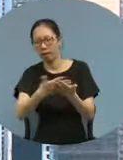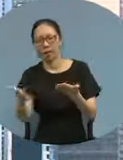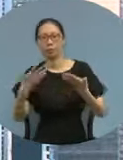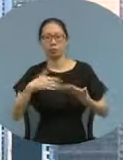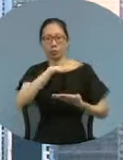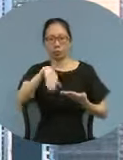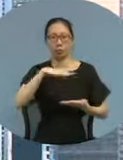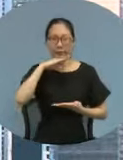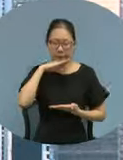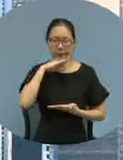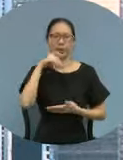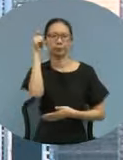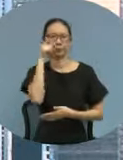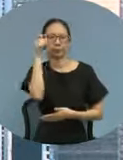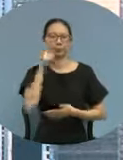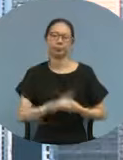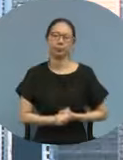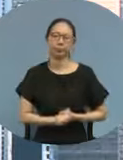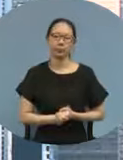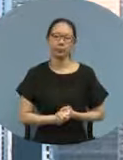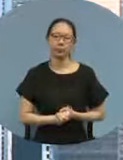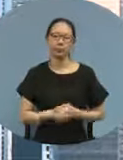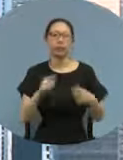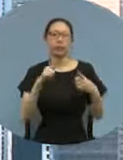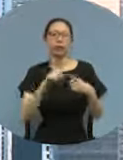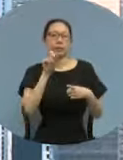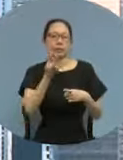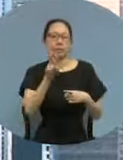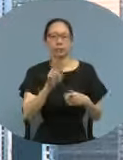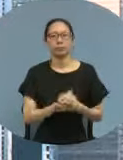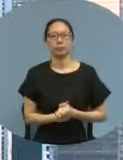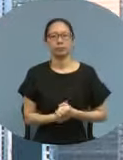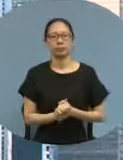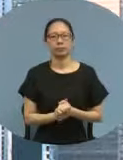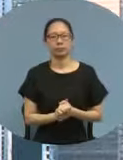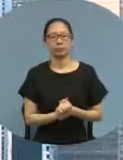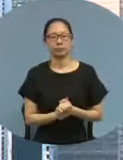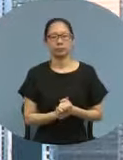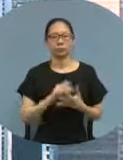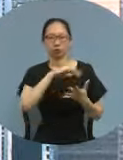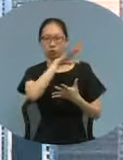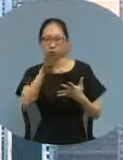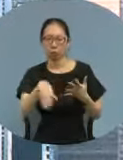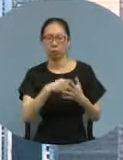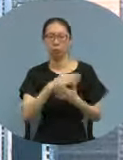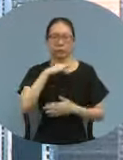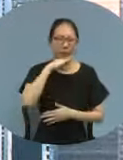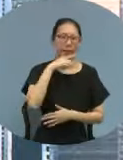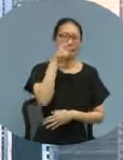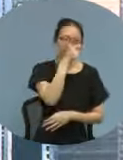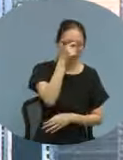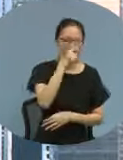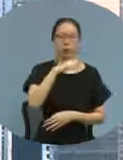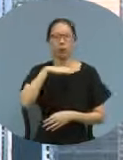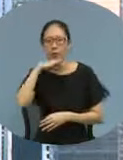他們都是保釋候查。所以說的十二名人士呢都是在應該候